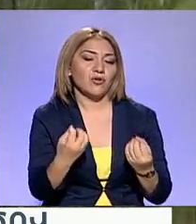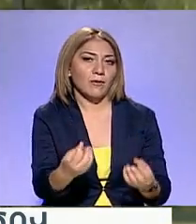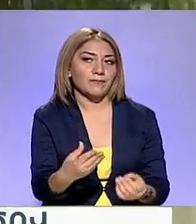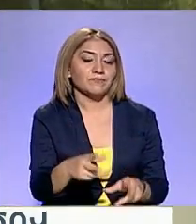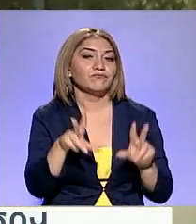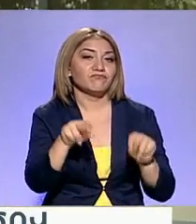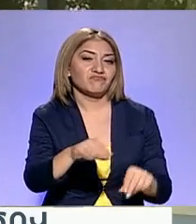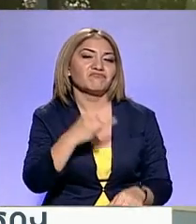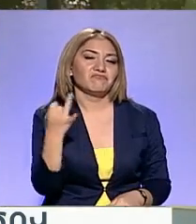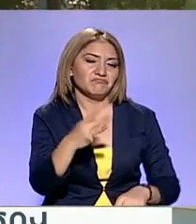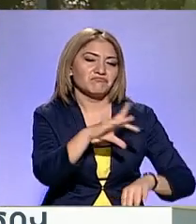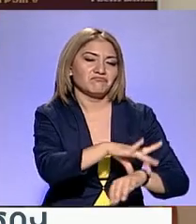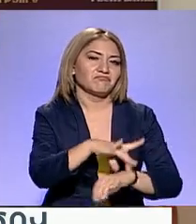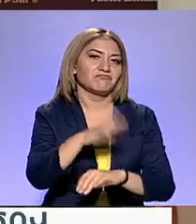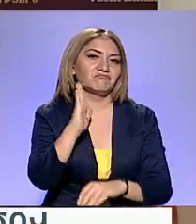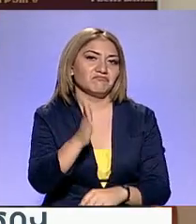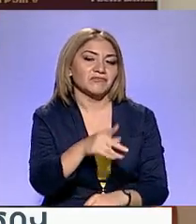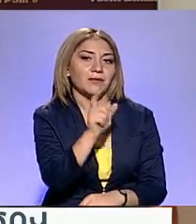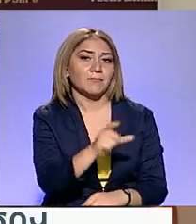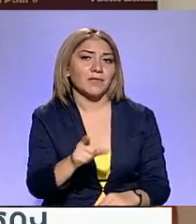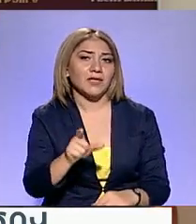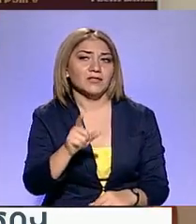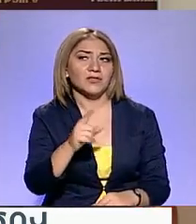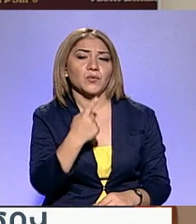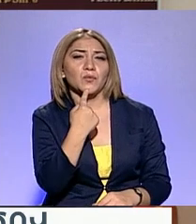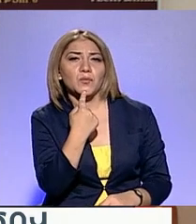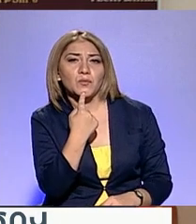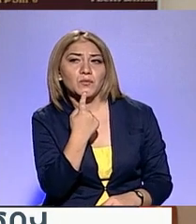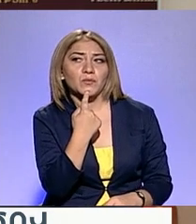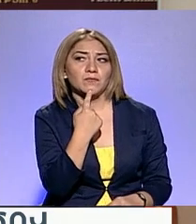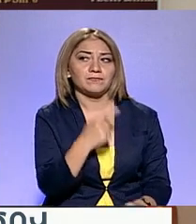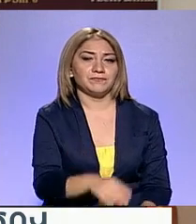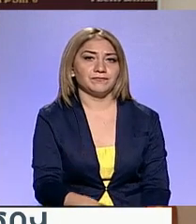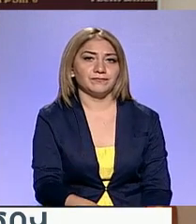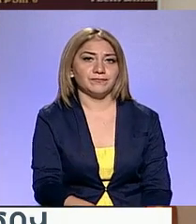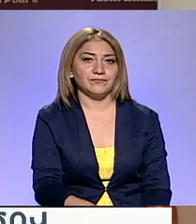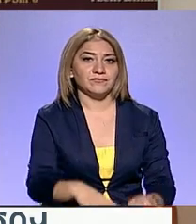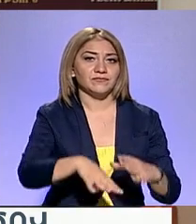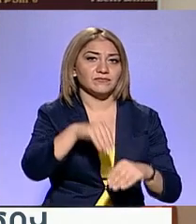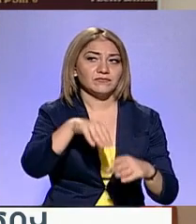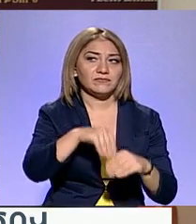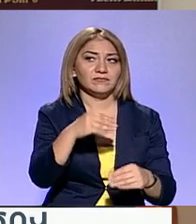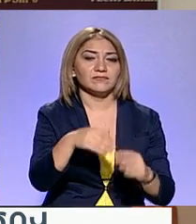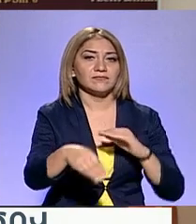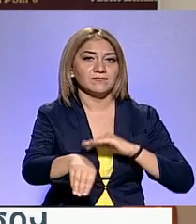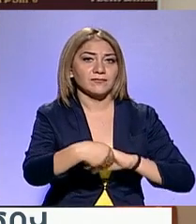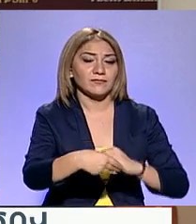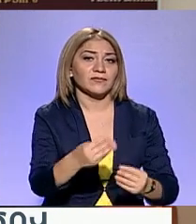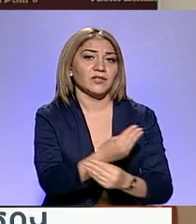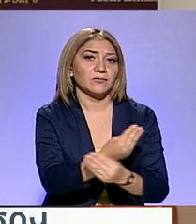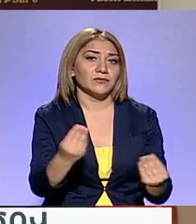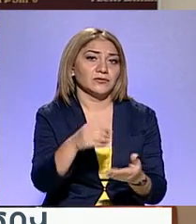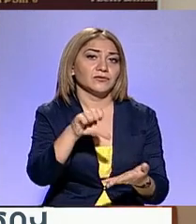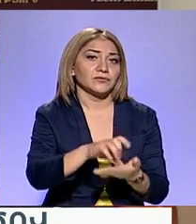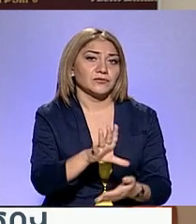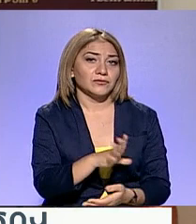խոստանում հետաքրքիր բացահայտումներ։ Մարկային ողջամիտ կասկածներ առ այն, որ ընտրողներին կաշառք տալու հարցում սույն դեպքով ներգրաված